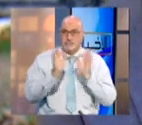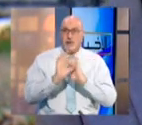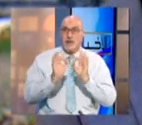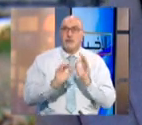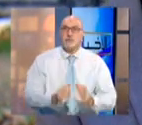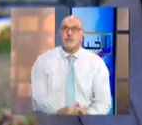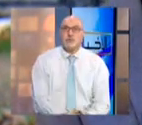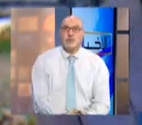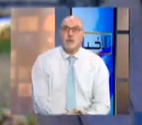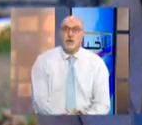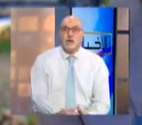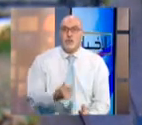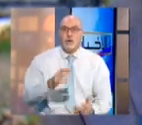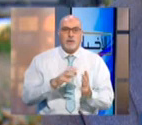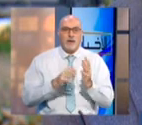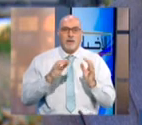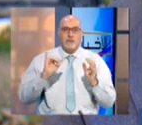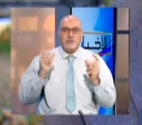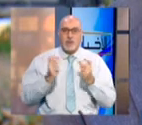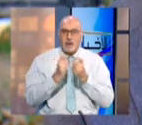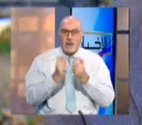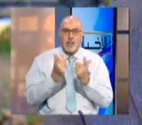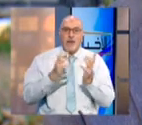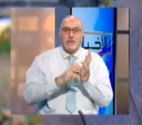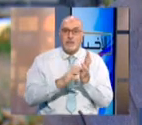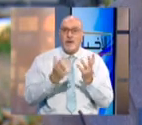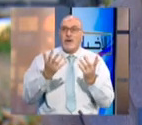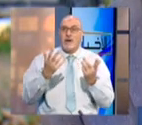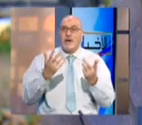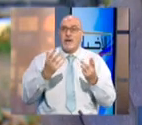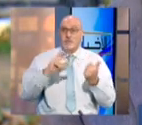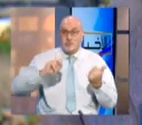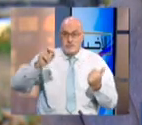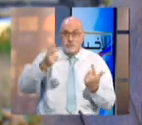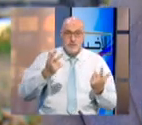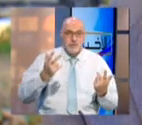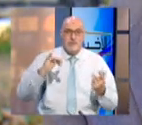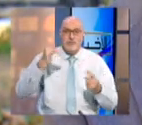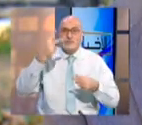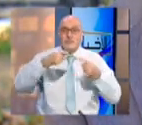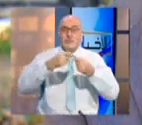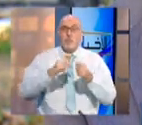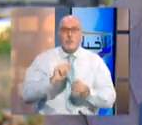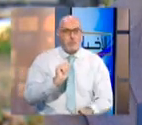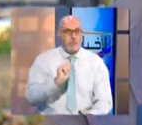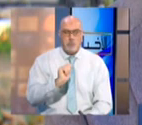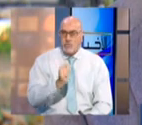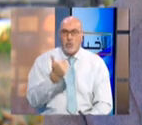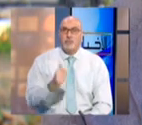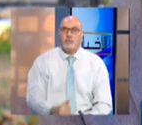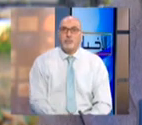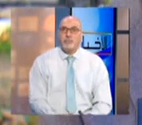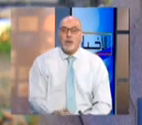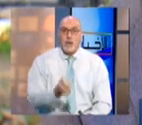الحضري والمستوى العقار الصناعي وعلى مستوى العقار موجه للاستثمارات السياحية وذا الطابع الصناعي. في هذا الإطار يعني المديرية